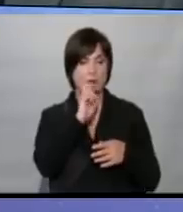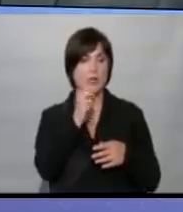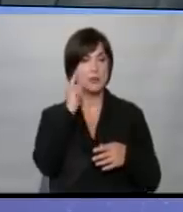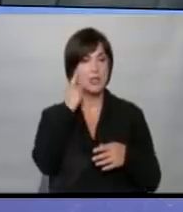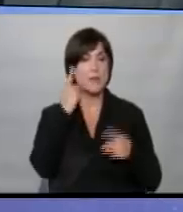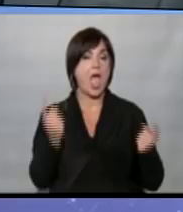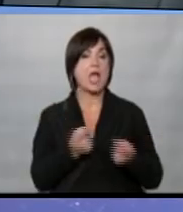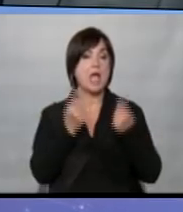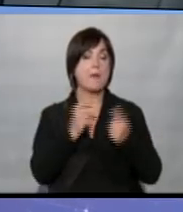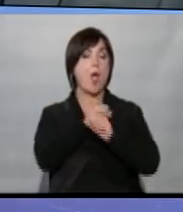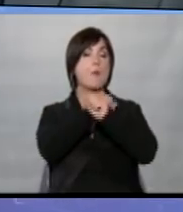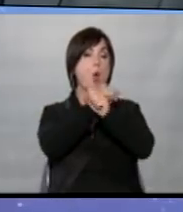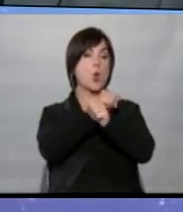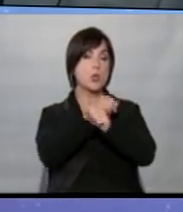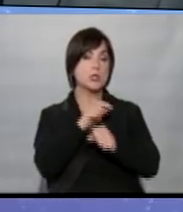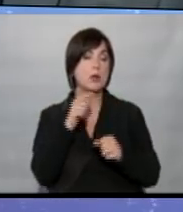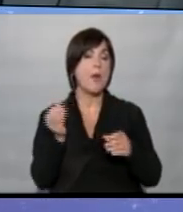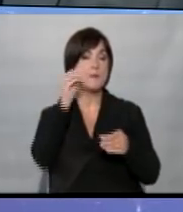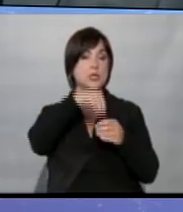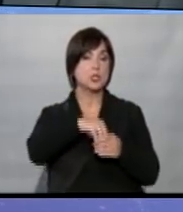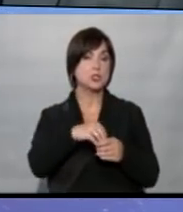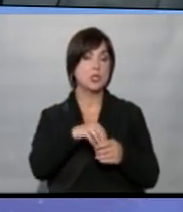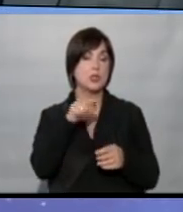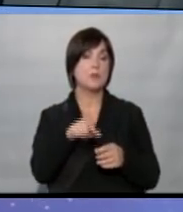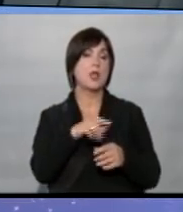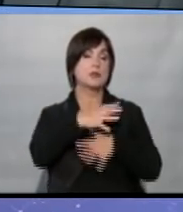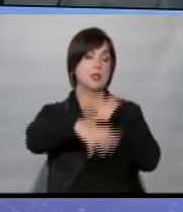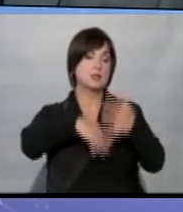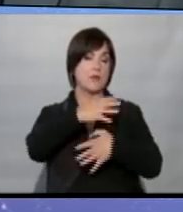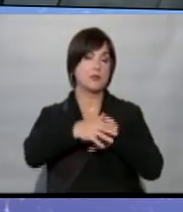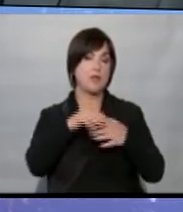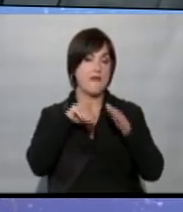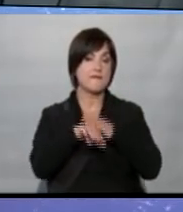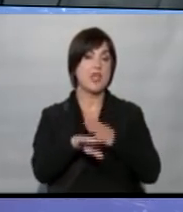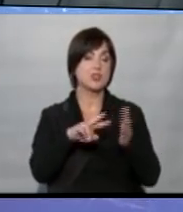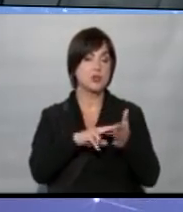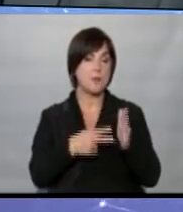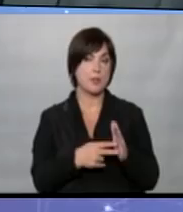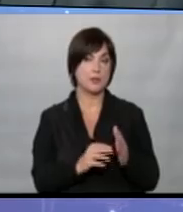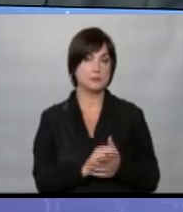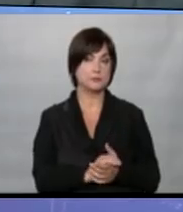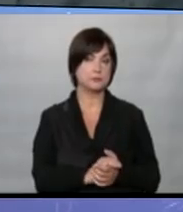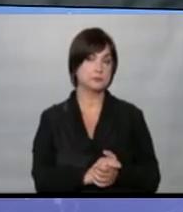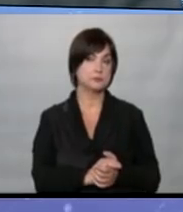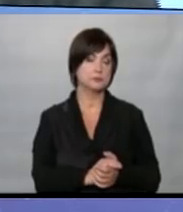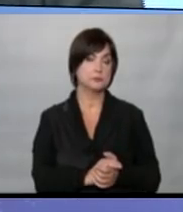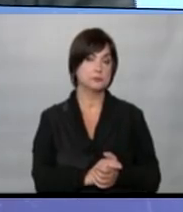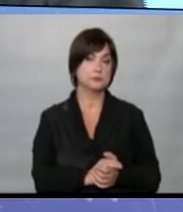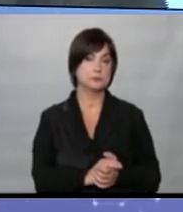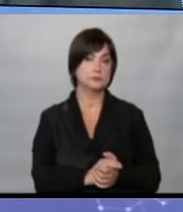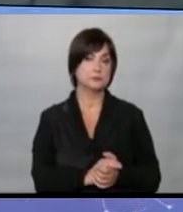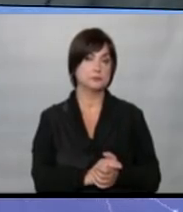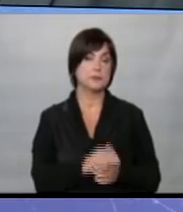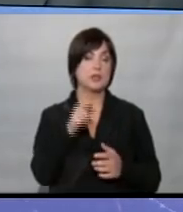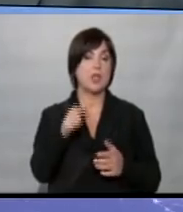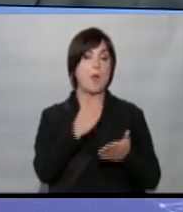дека кампањата бојкотирам предонесе за дополнителна дестабилизација на внатрешен план? Добре.